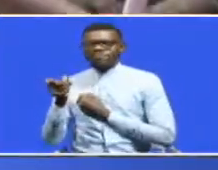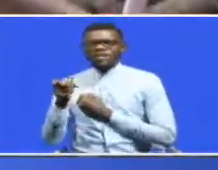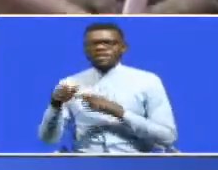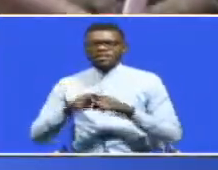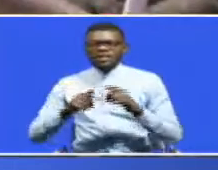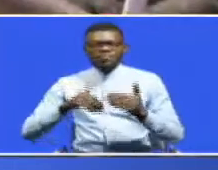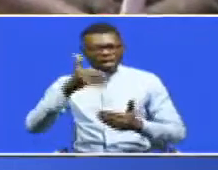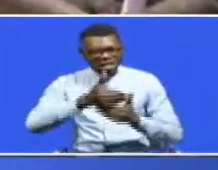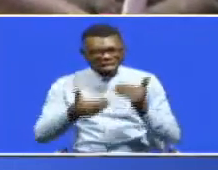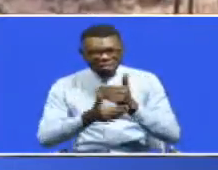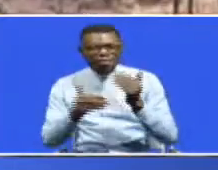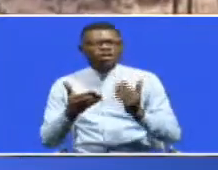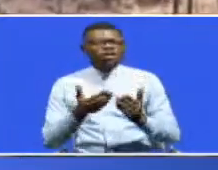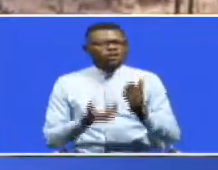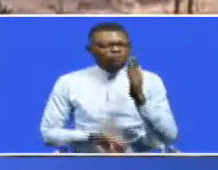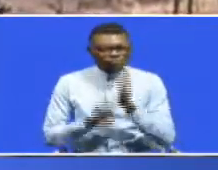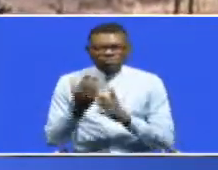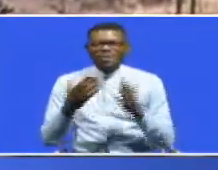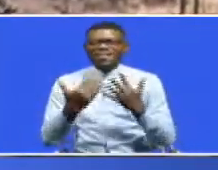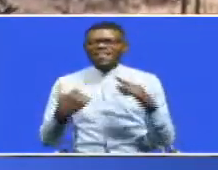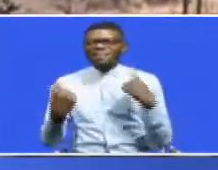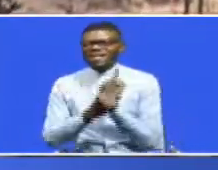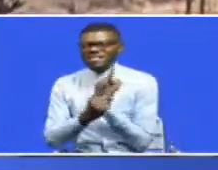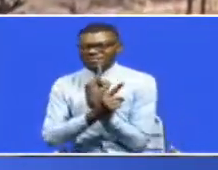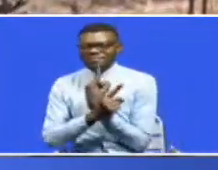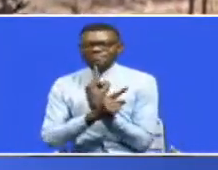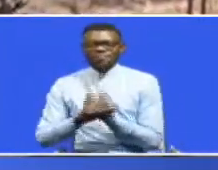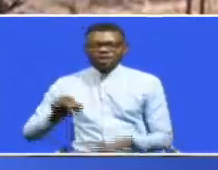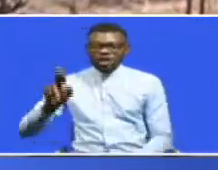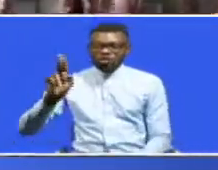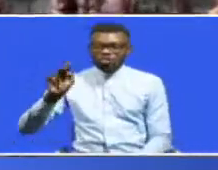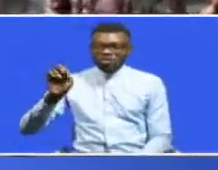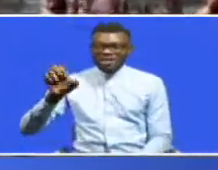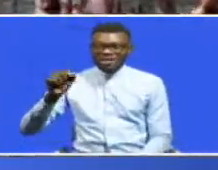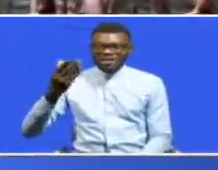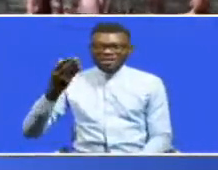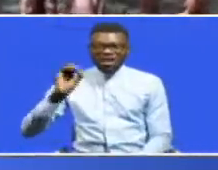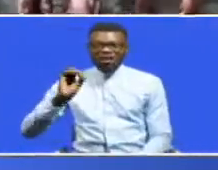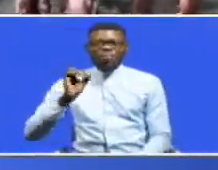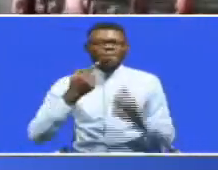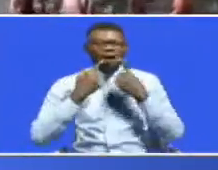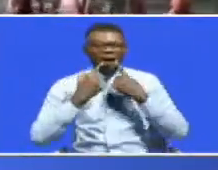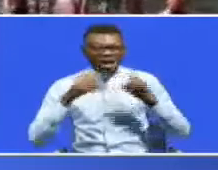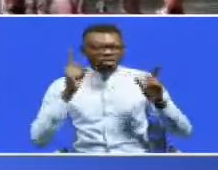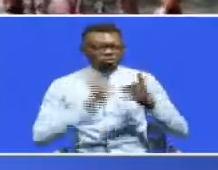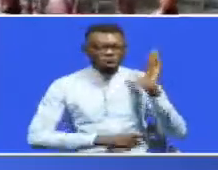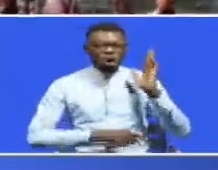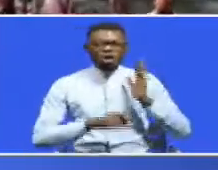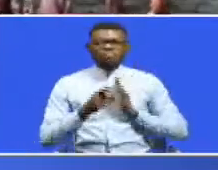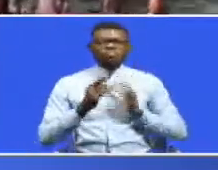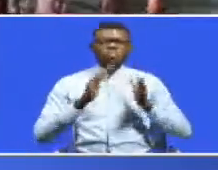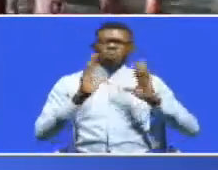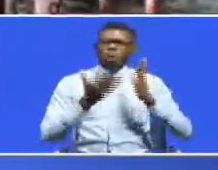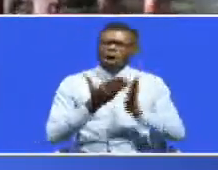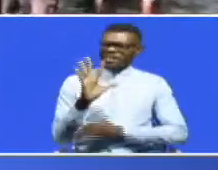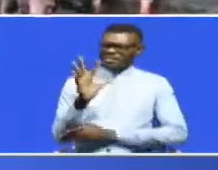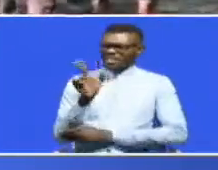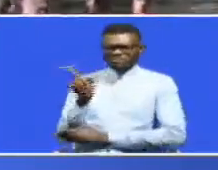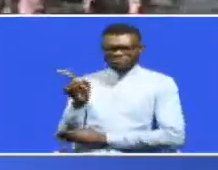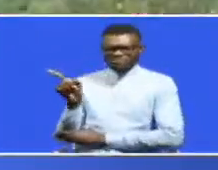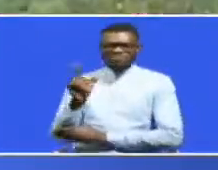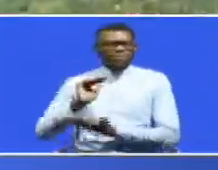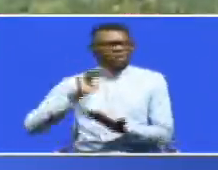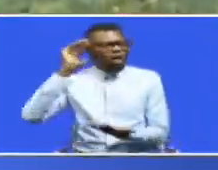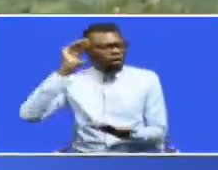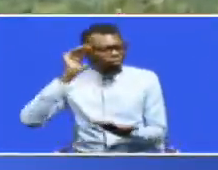hutumika kutengeza vitu tofauti. Shirika la UNESCO linasema kuwa kiwango cha mikoko duniani inapungua mara 5